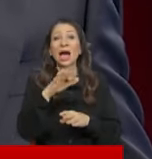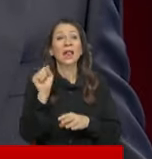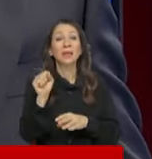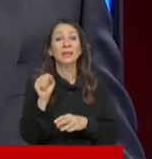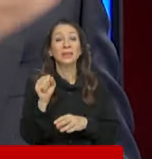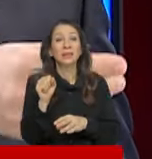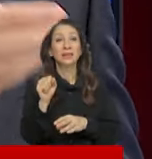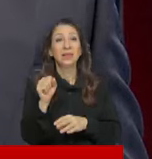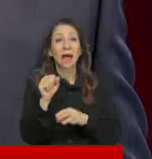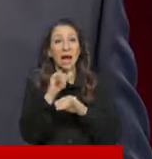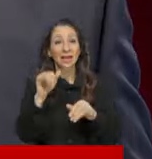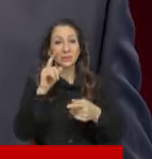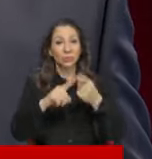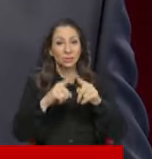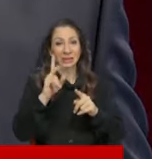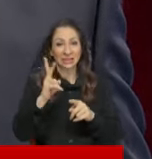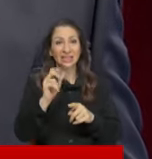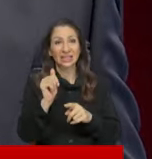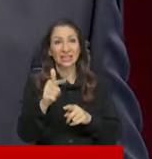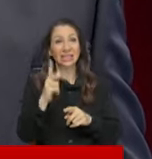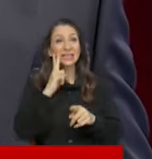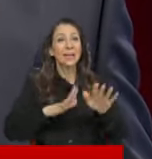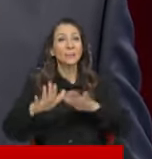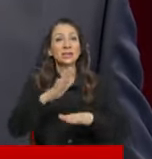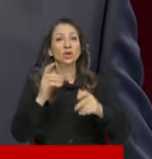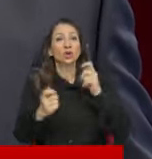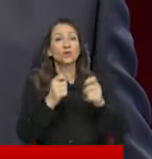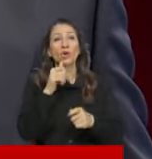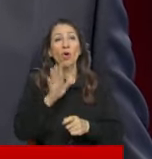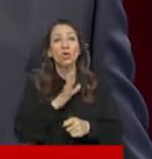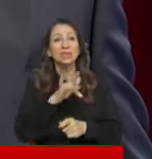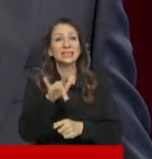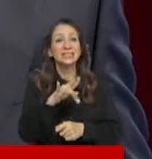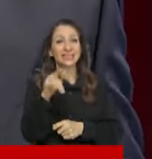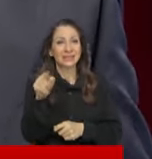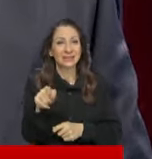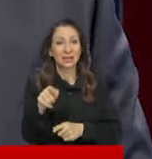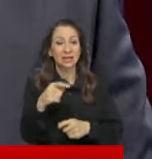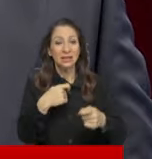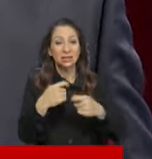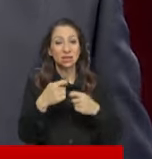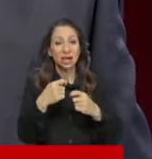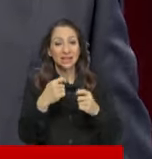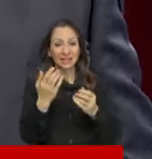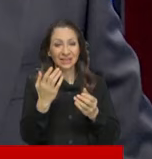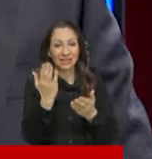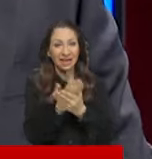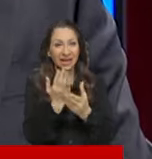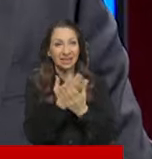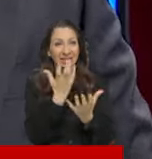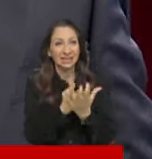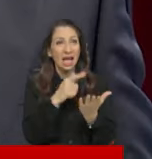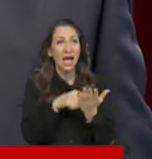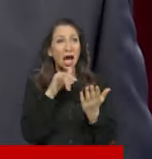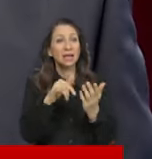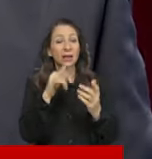Eee aynı Siyasi partinin ilçesinde temizlik görevlisinin oğlu ve işsiz ve Ticaret kaydında ticaret sicil kaydında